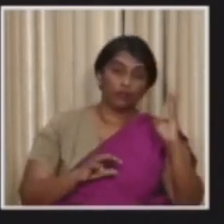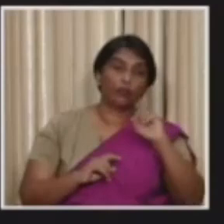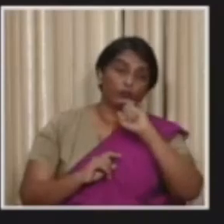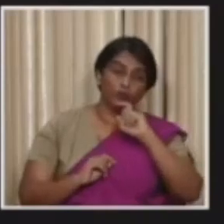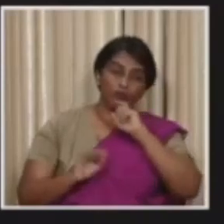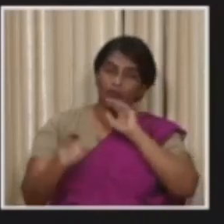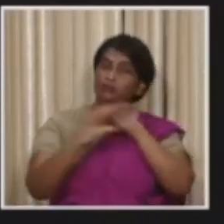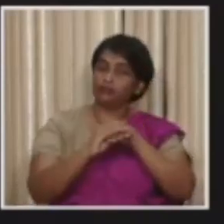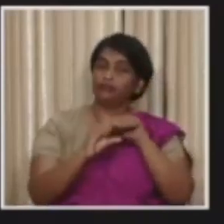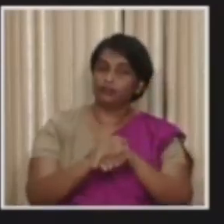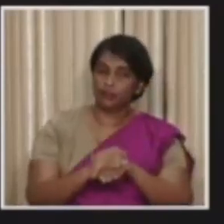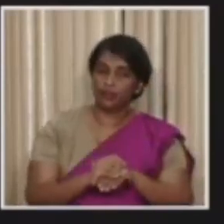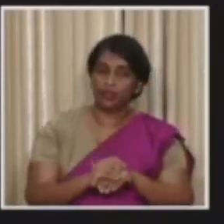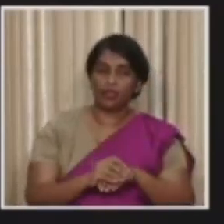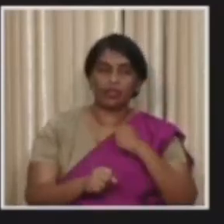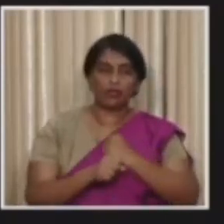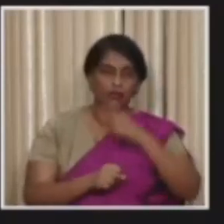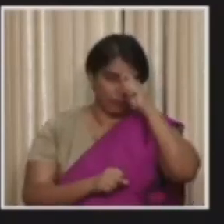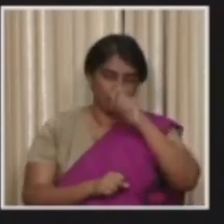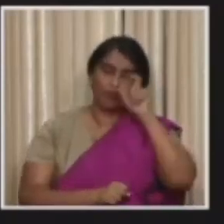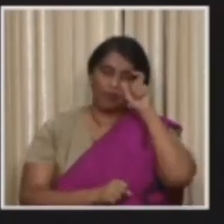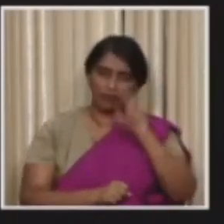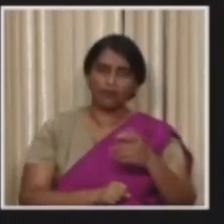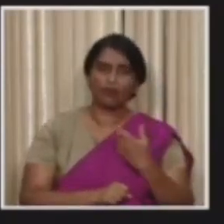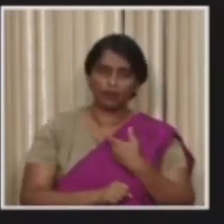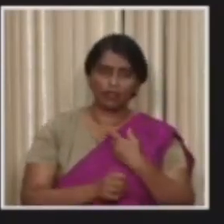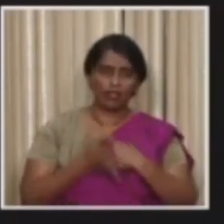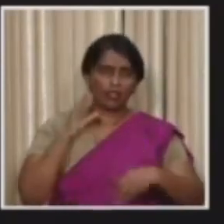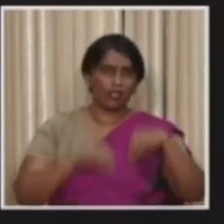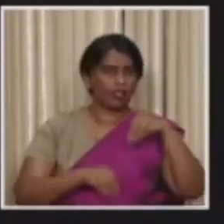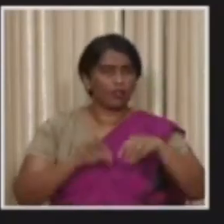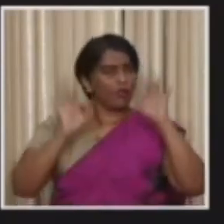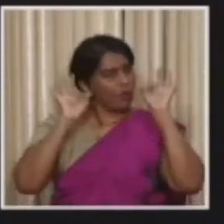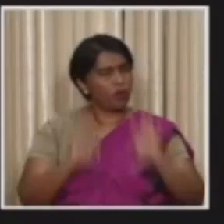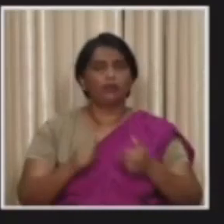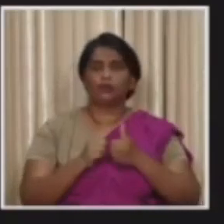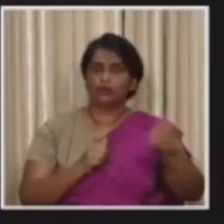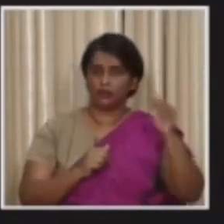කිව්වා. ගාමිණී මාර්පණ මැතිතුමත් පලා හිටියා. මම ඉඳලා මම මේක දේශපාලනේ තොරව කරගන්නට ඕන.